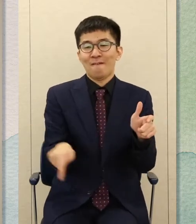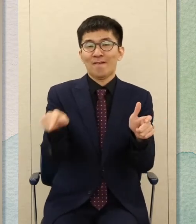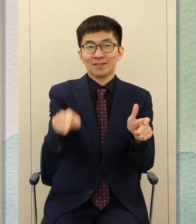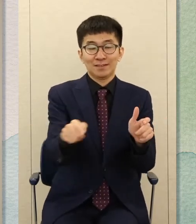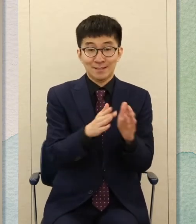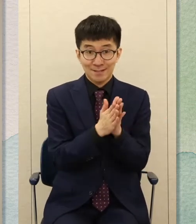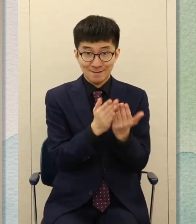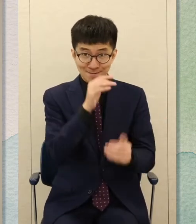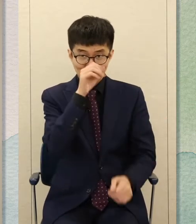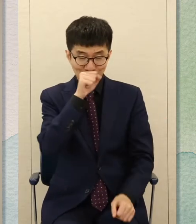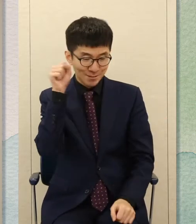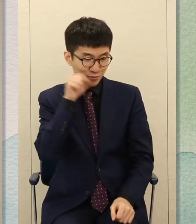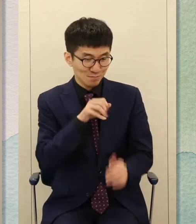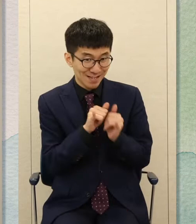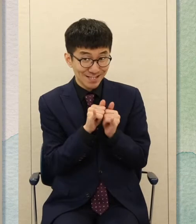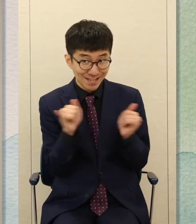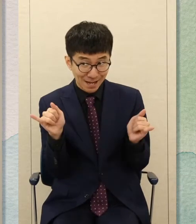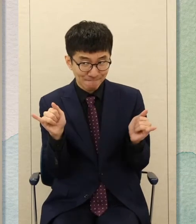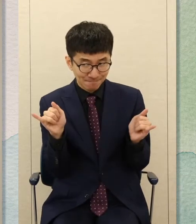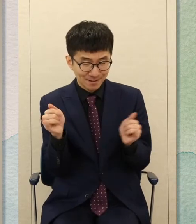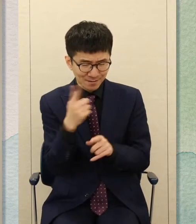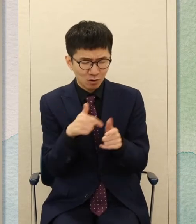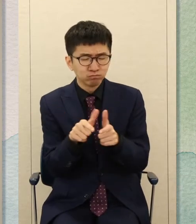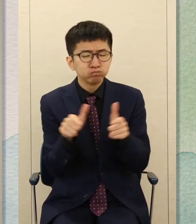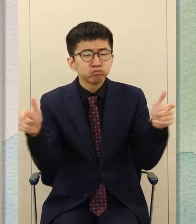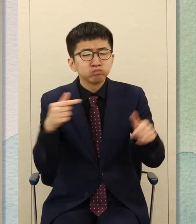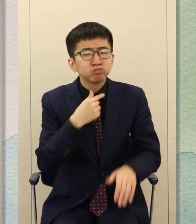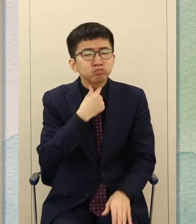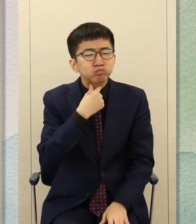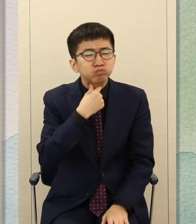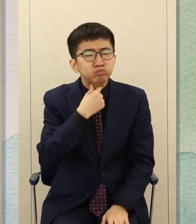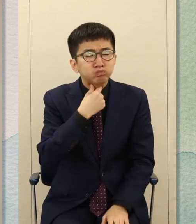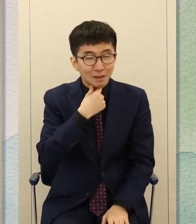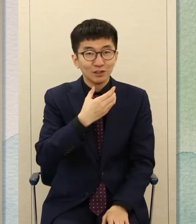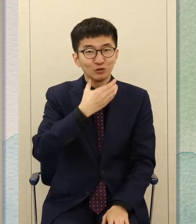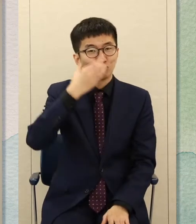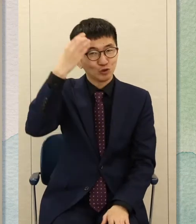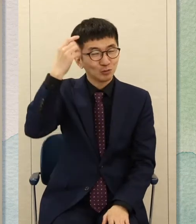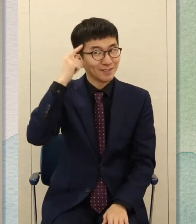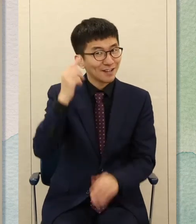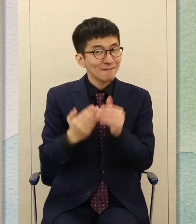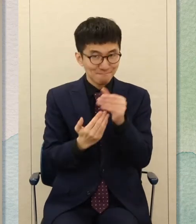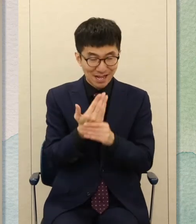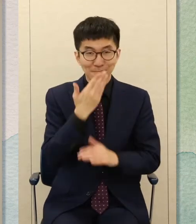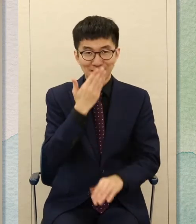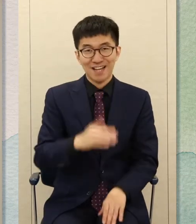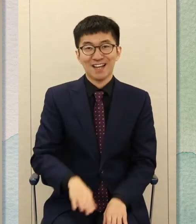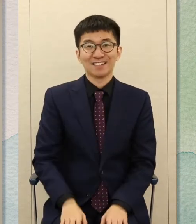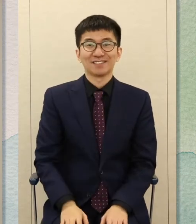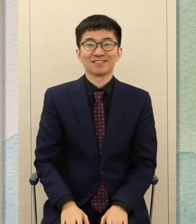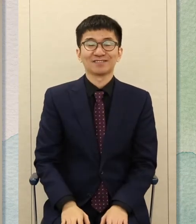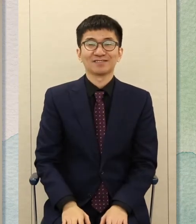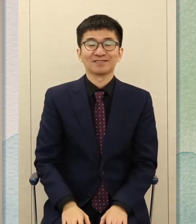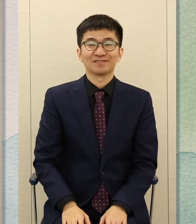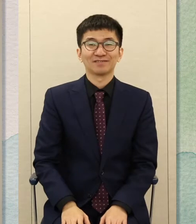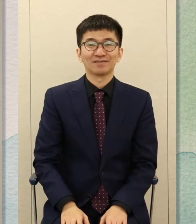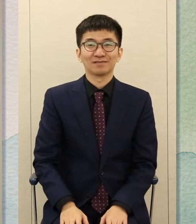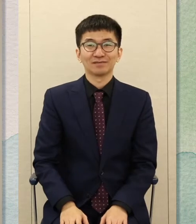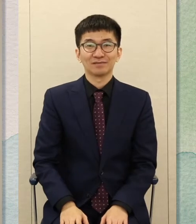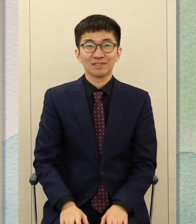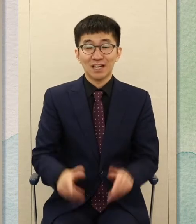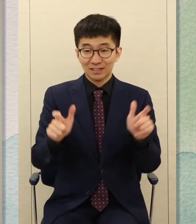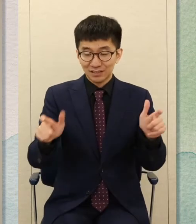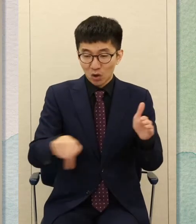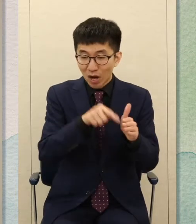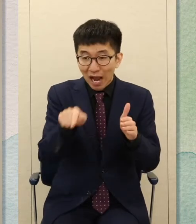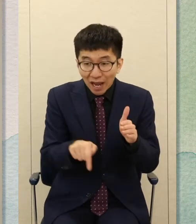책을 좋아하는 사람들의 공간으로 바꾸고 싶은 생각이 듭니다. 그래서 지역 내에서 지역의 민주주의